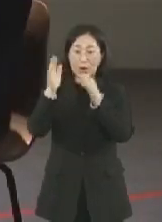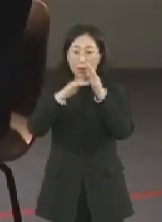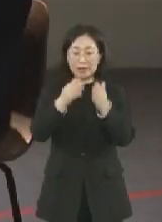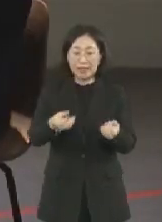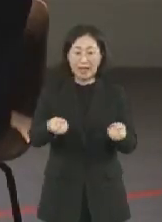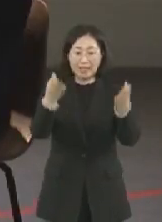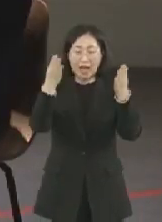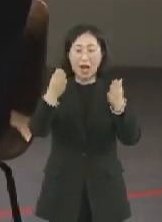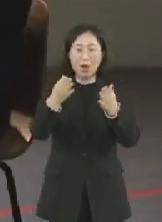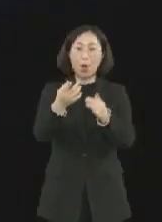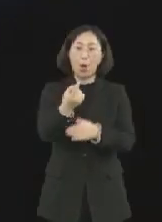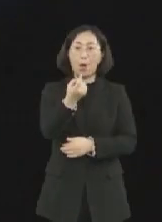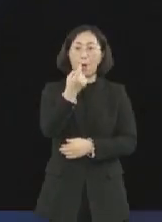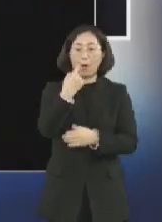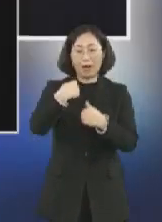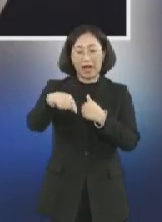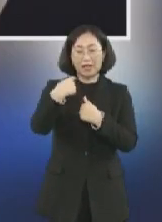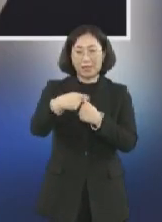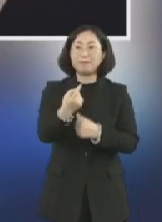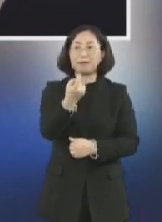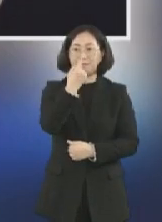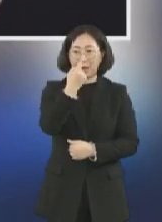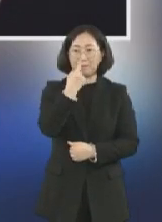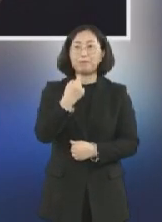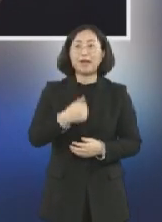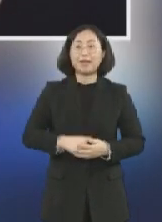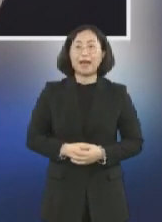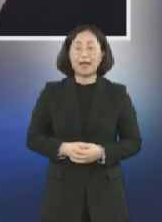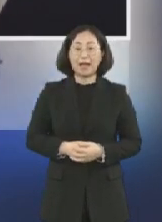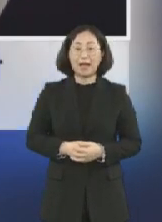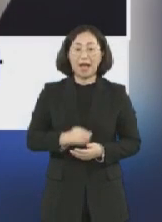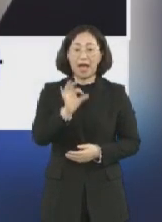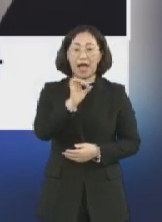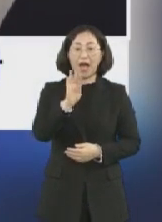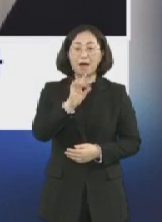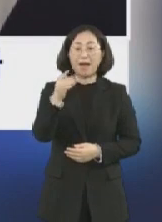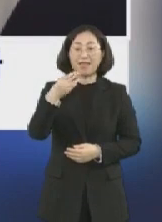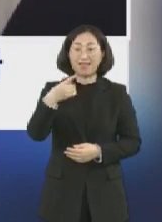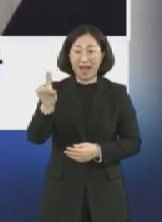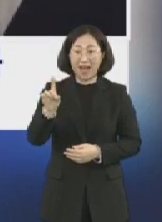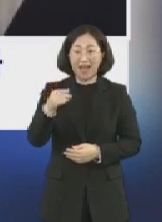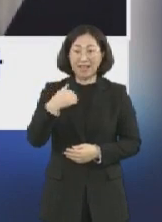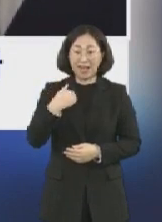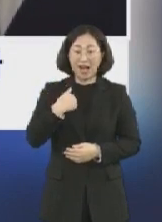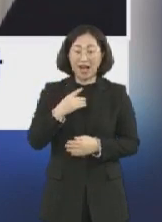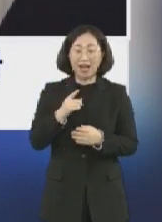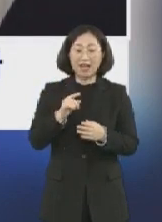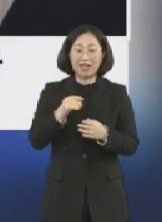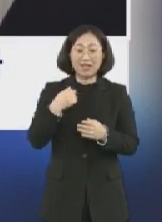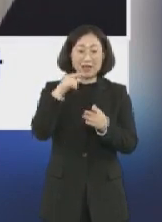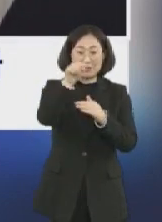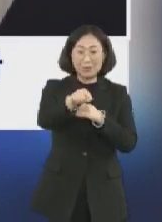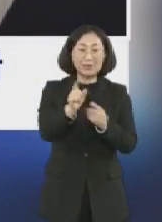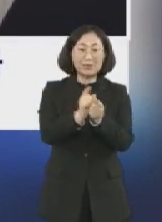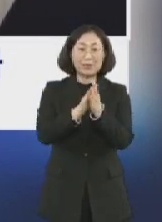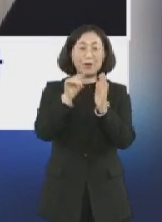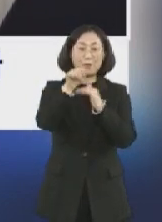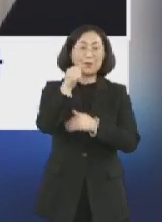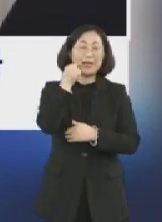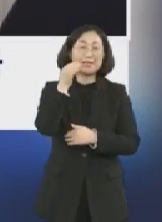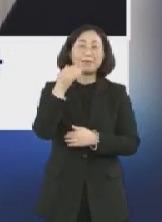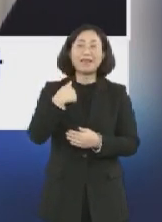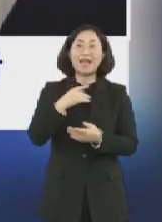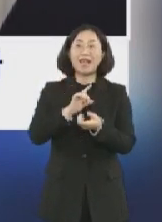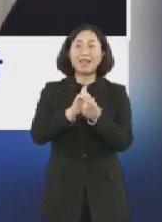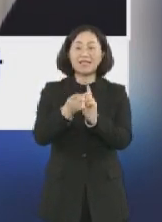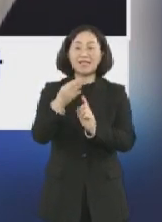멘토의 지도를 받기도 했습니다 아바타 를 통해서 입학생 에 참여하게 돼서 다행 것 같습니다 동기들과 교수님을